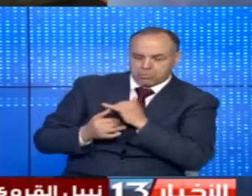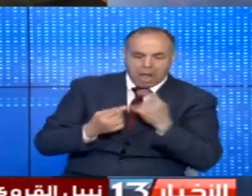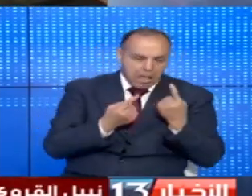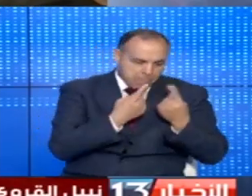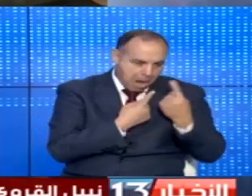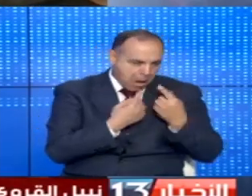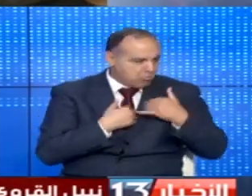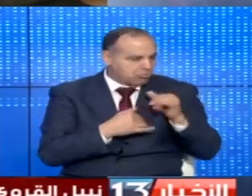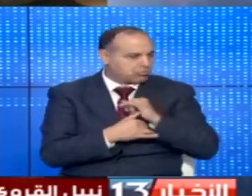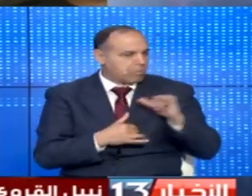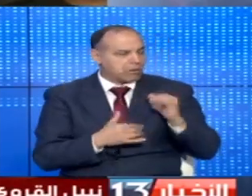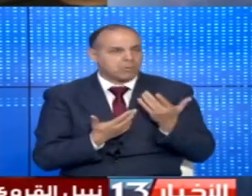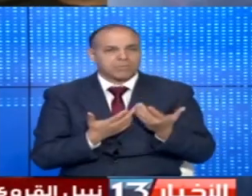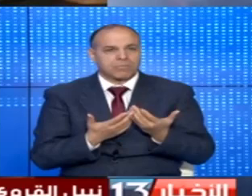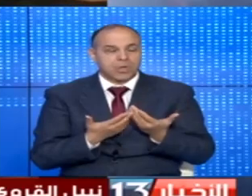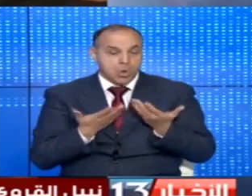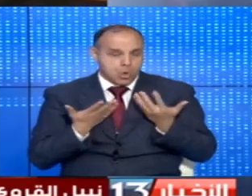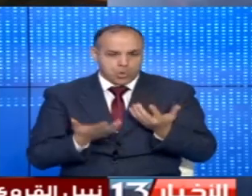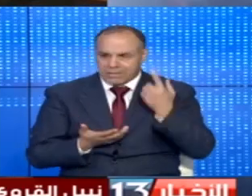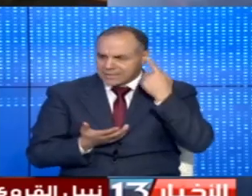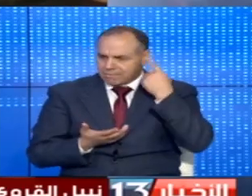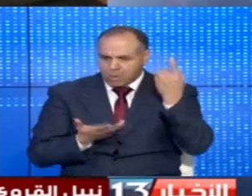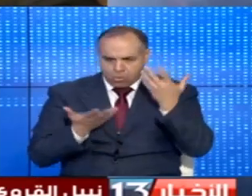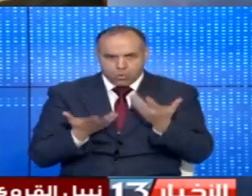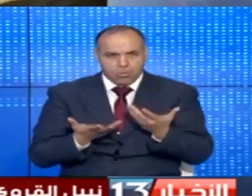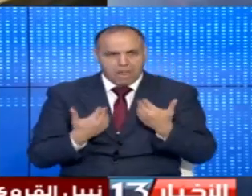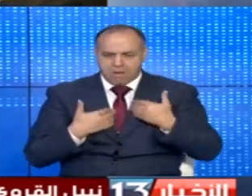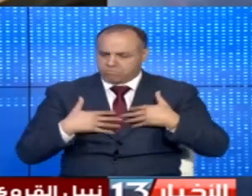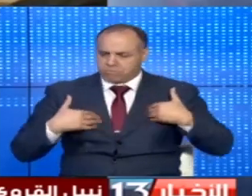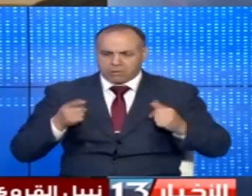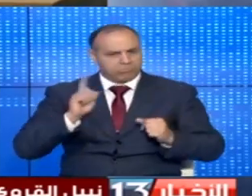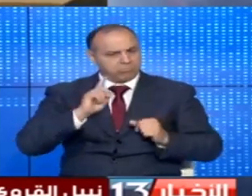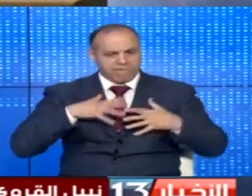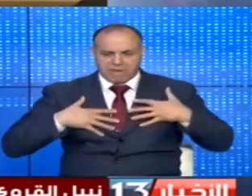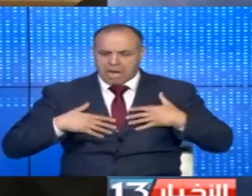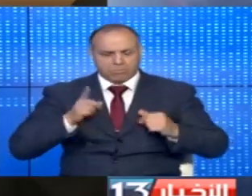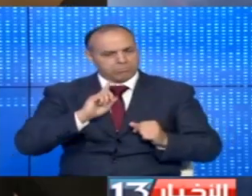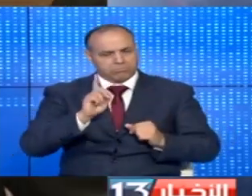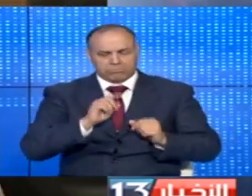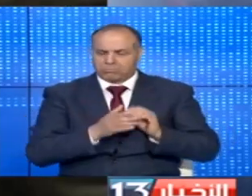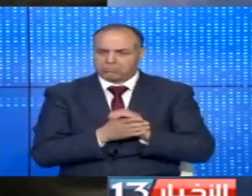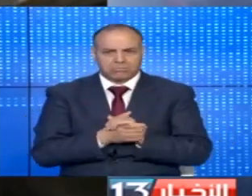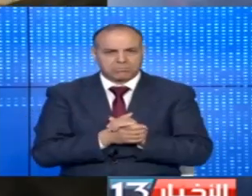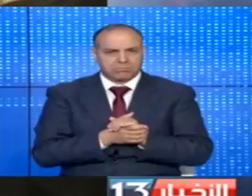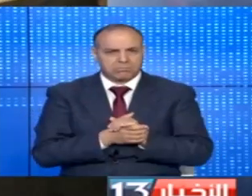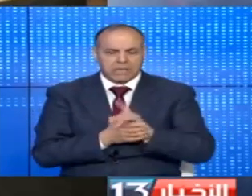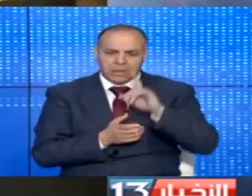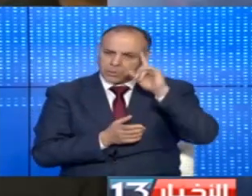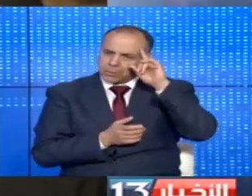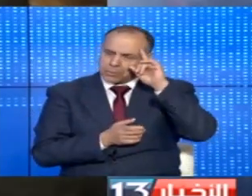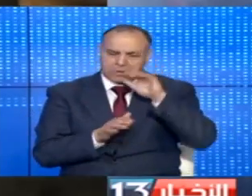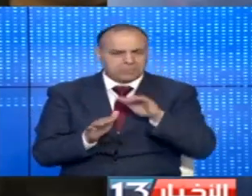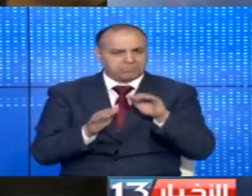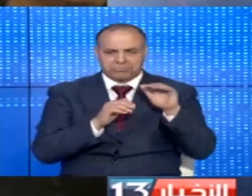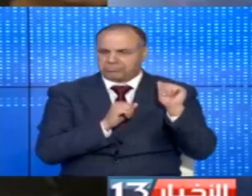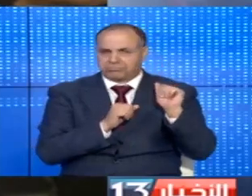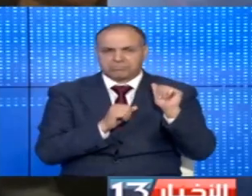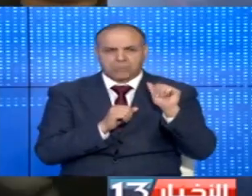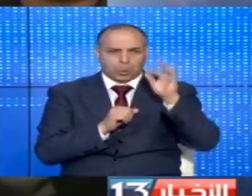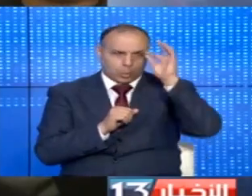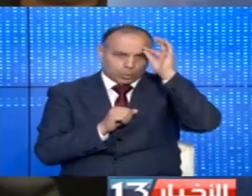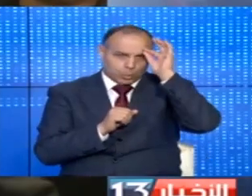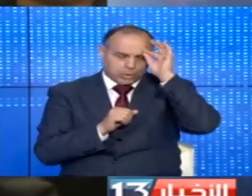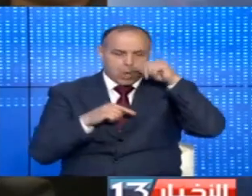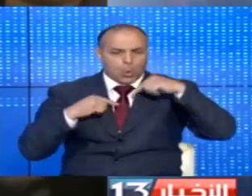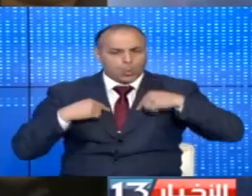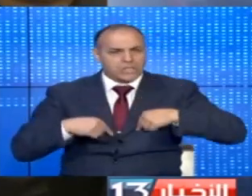معنا اه اليوم اسمعني انا اليوم في الحال لانه كنت خير اليوم توماس تخرج